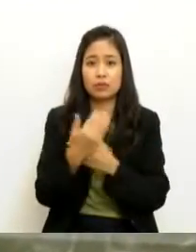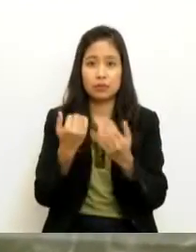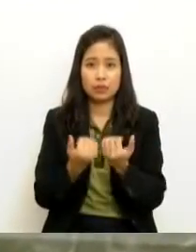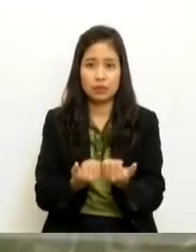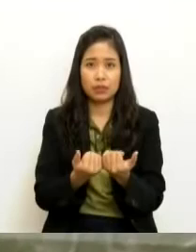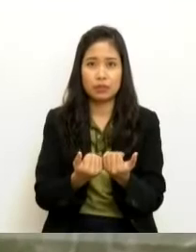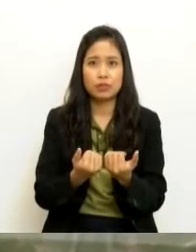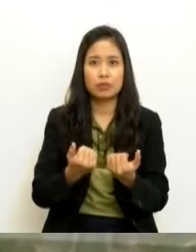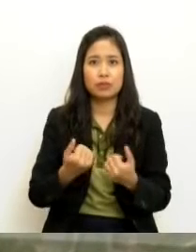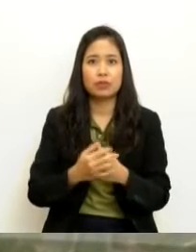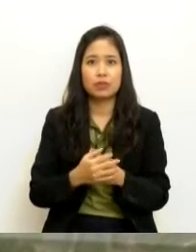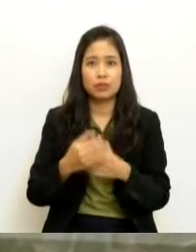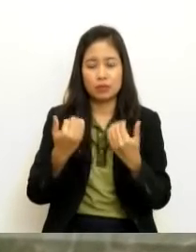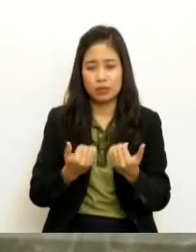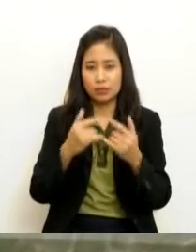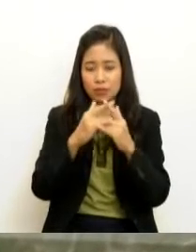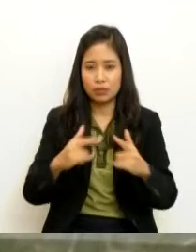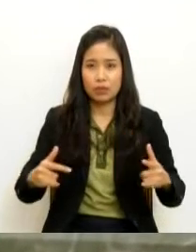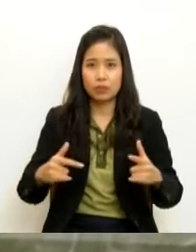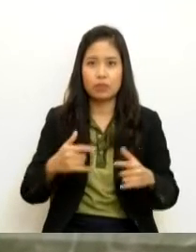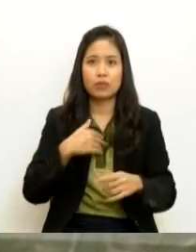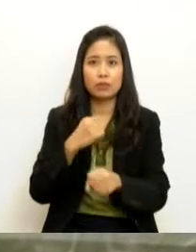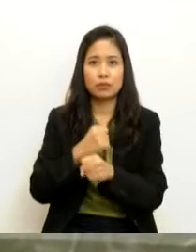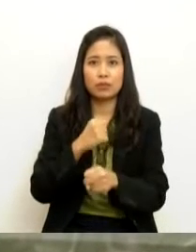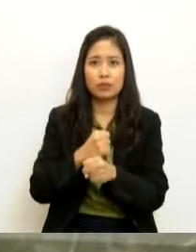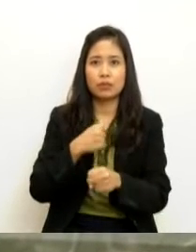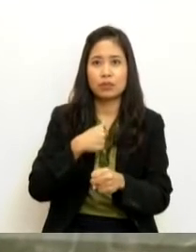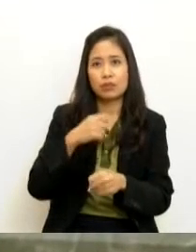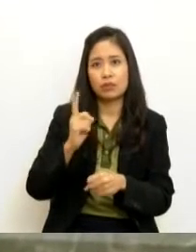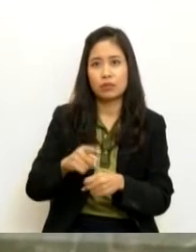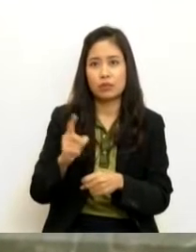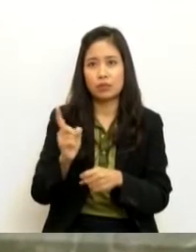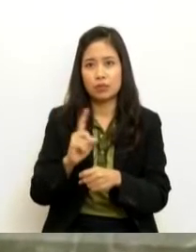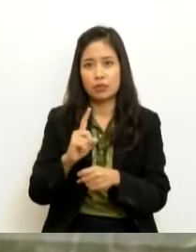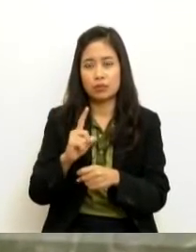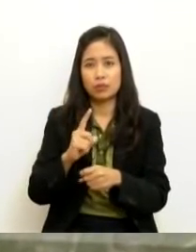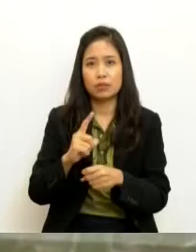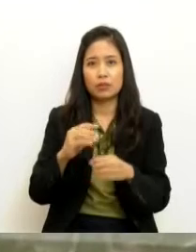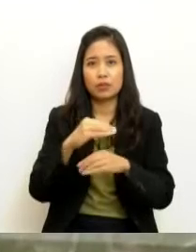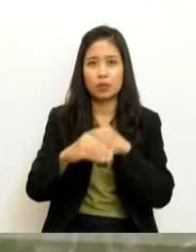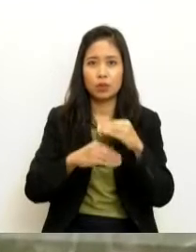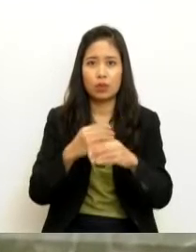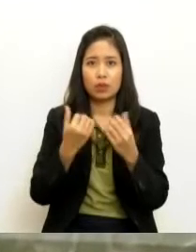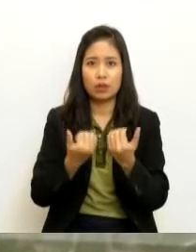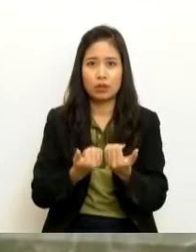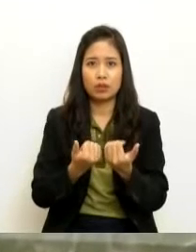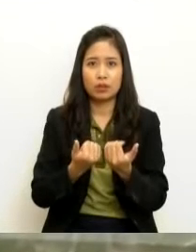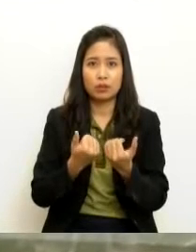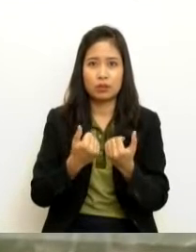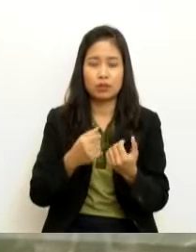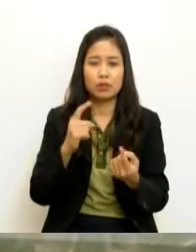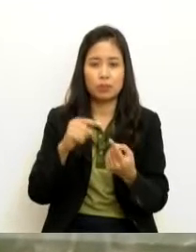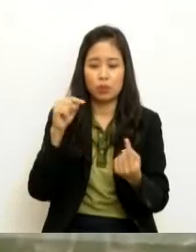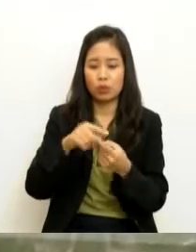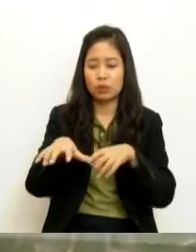นะครับจะประสบความสำเร็จไม่ได้เลยนะครับถ้าเผื่อเราไม่มีมูลนิธิสวนสมเด็จพระนางเจ้าเป็นผู้ที่ประสานงานนะ